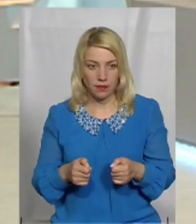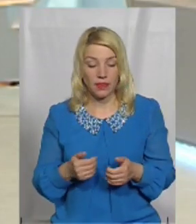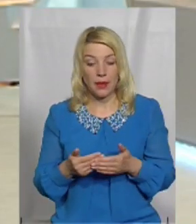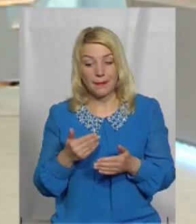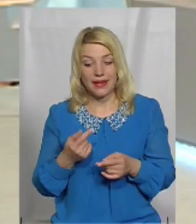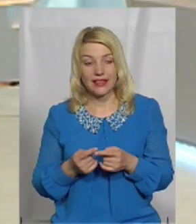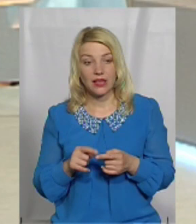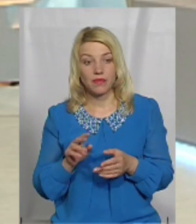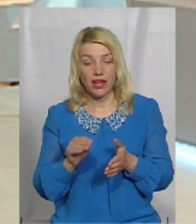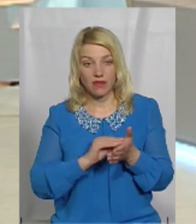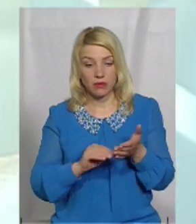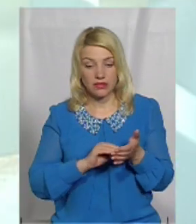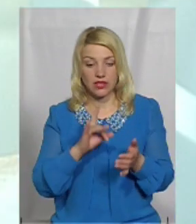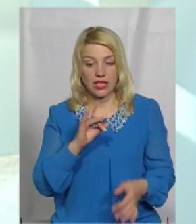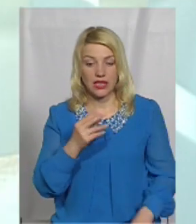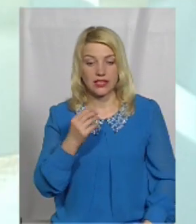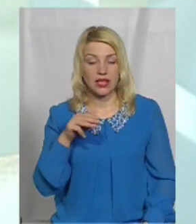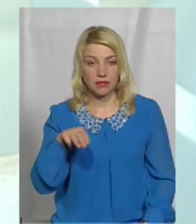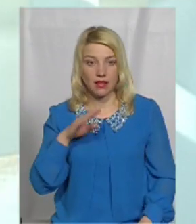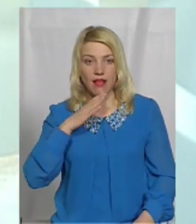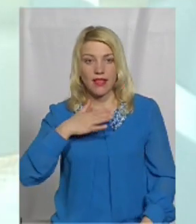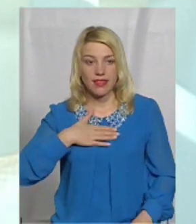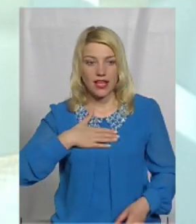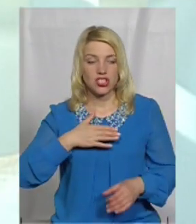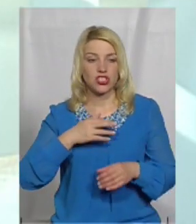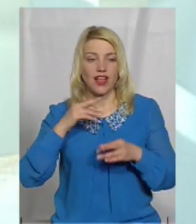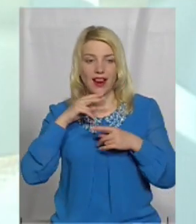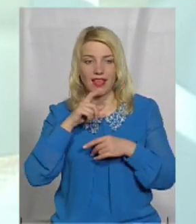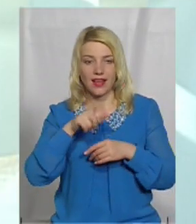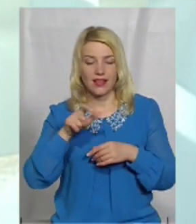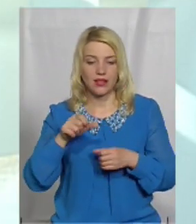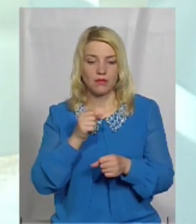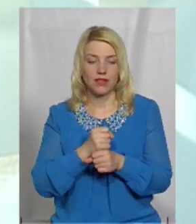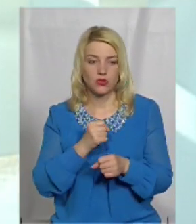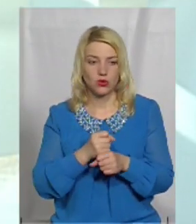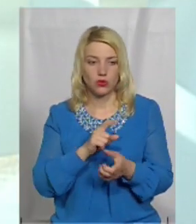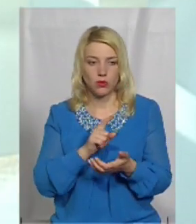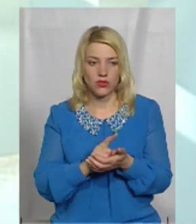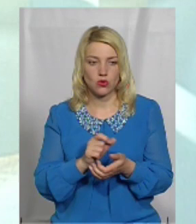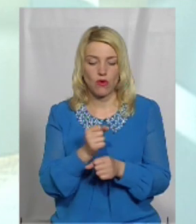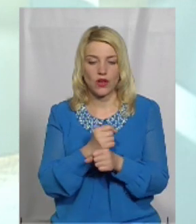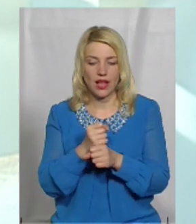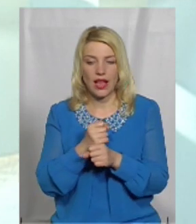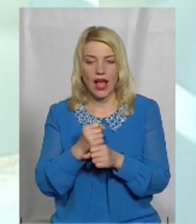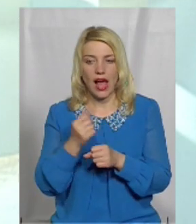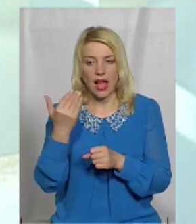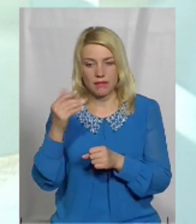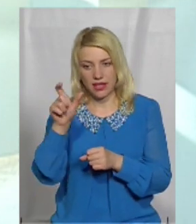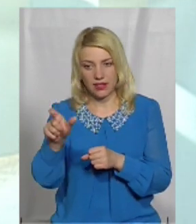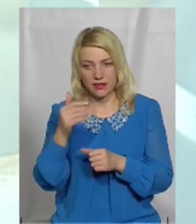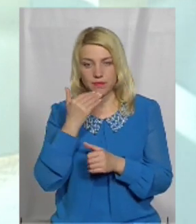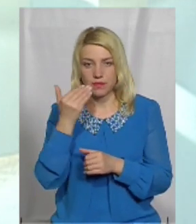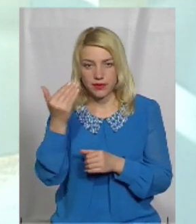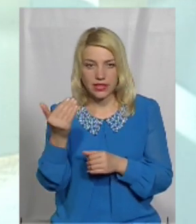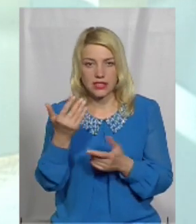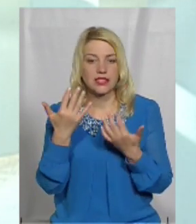тим, як виписувати рецепт, наші лікарі працюють обов'язково із працівниками аптеки і узгоджуючи,